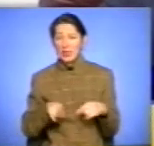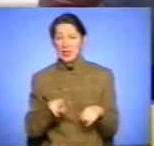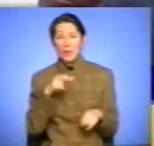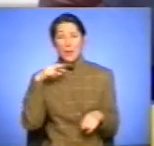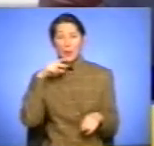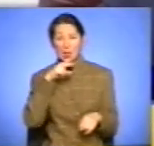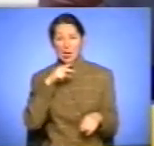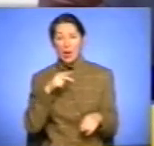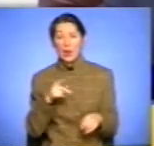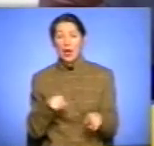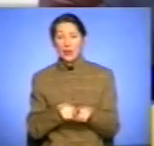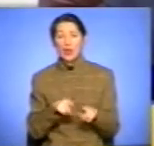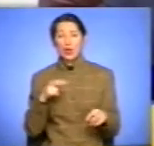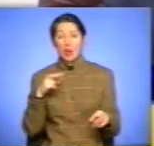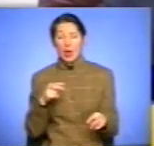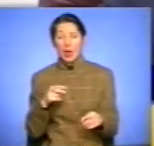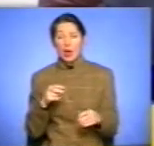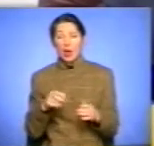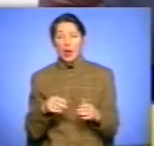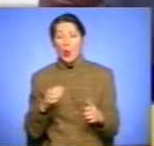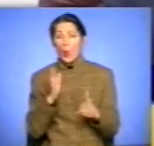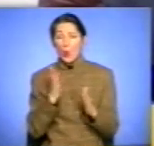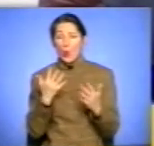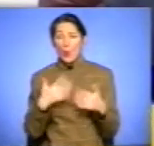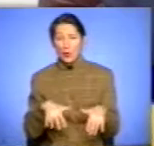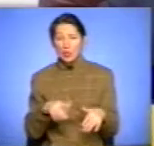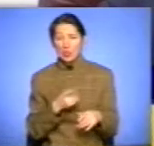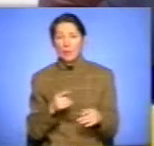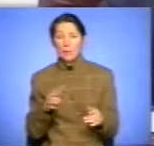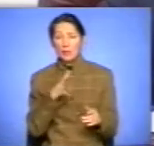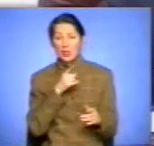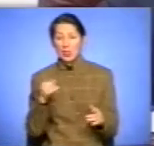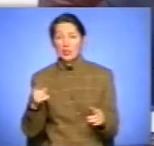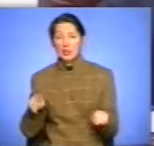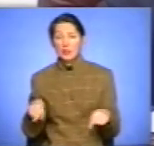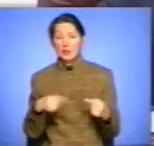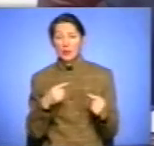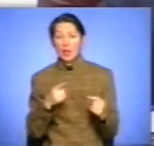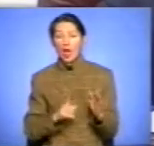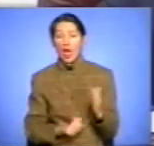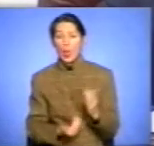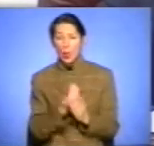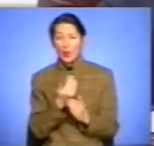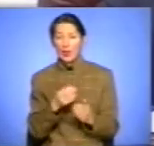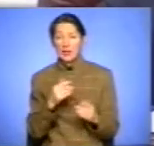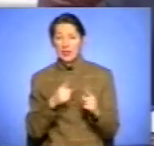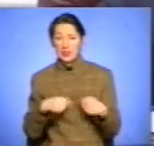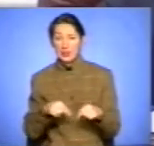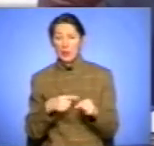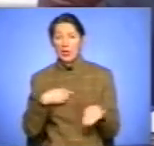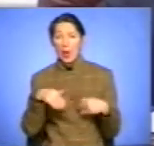очевидними організаційним прорахунками під час запровадження нової системи Я подав на звільнення керівника укрдержиста